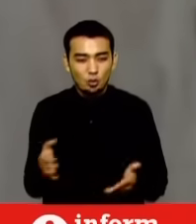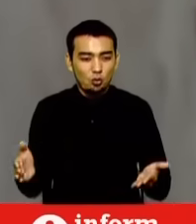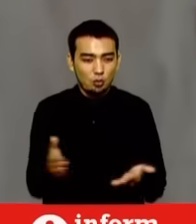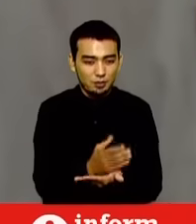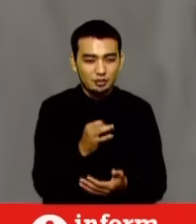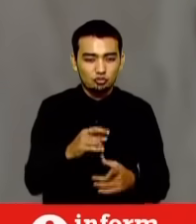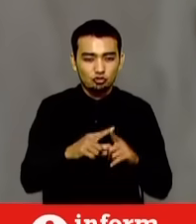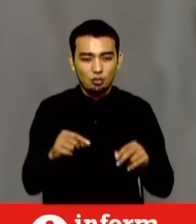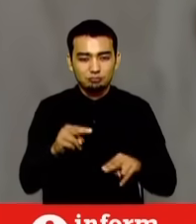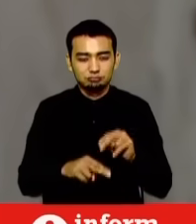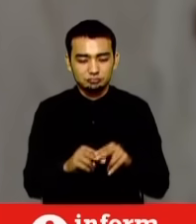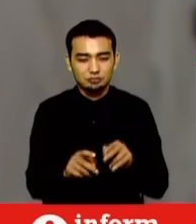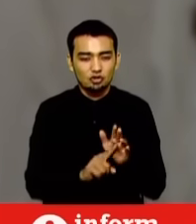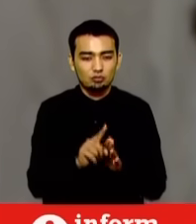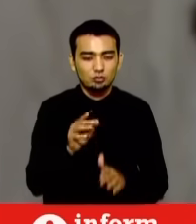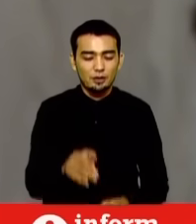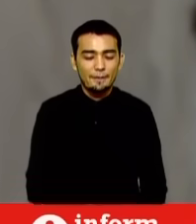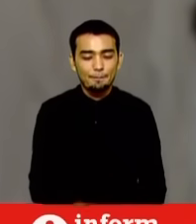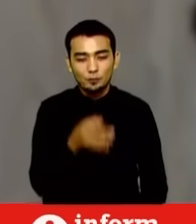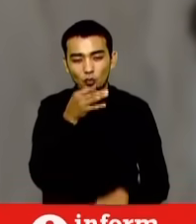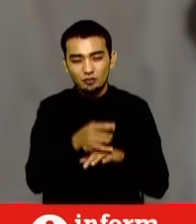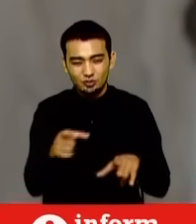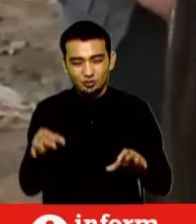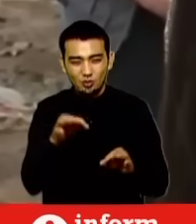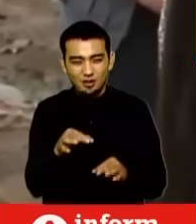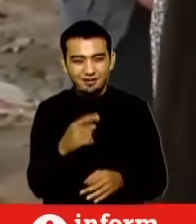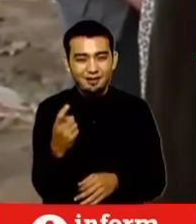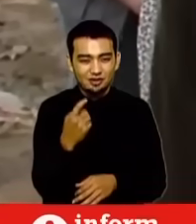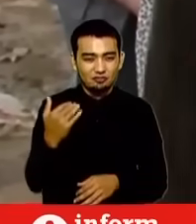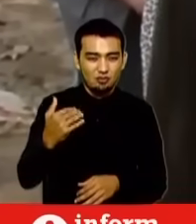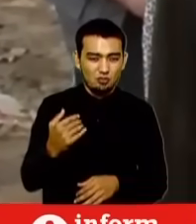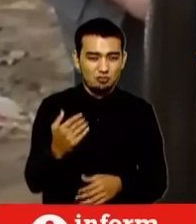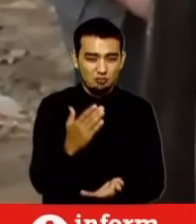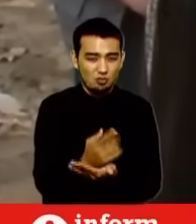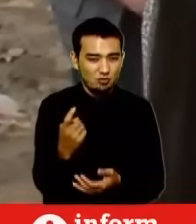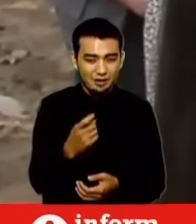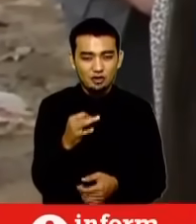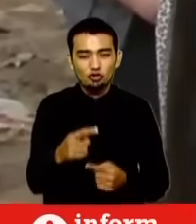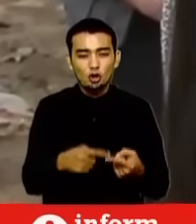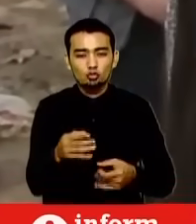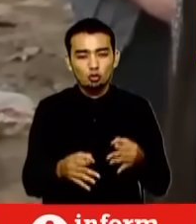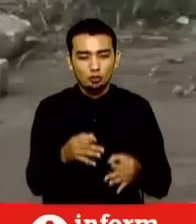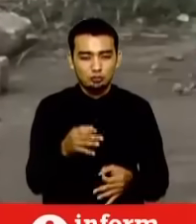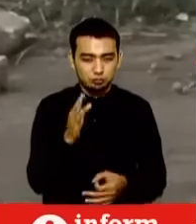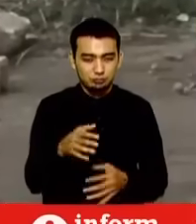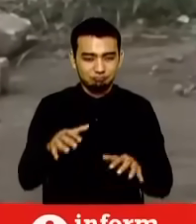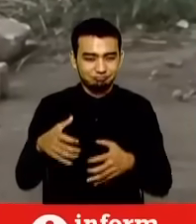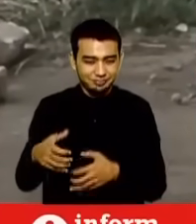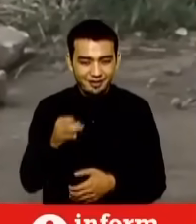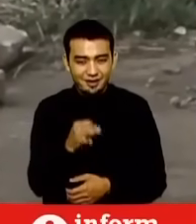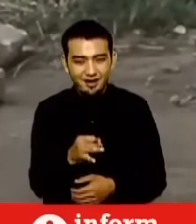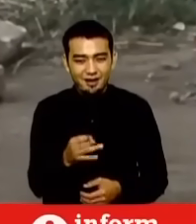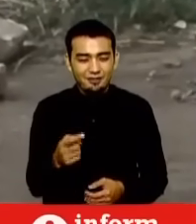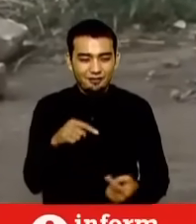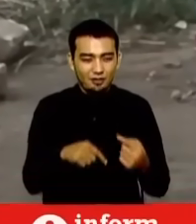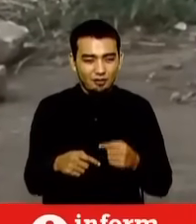басталады. Қалай дегенмен жауаптылар гараждар жекеменшік болған соң келісімді сот арқылы аламыз дейді. Бірақ әзірге екі тарап бір мәмілеге